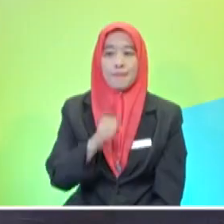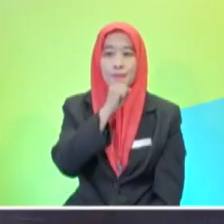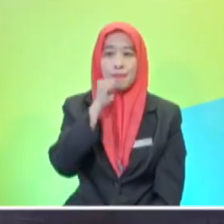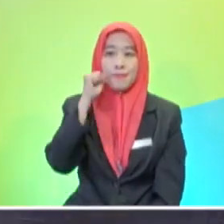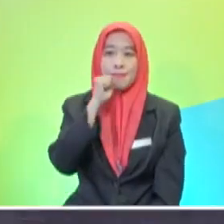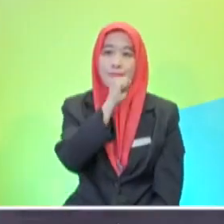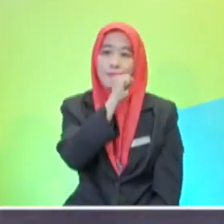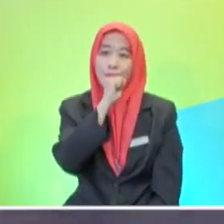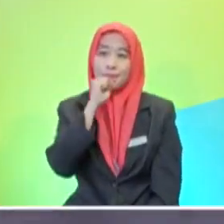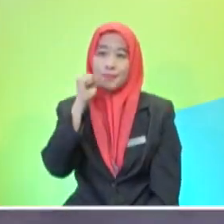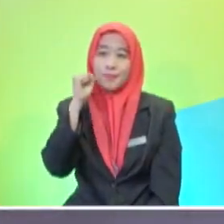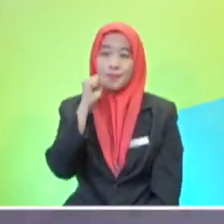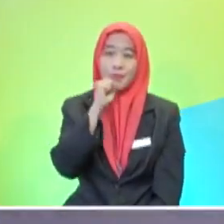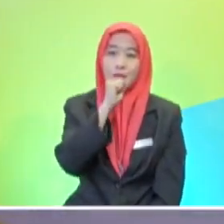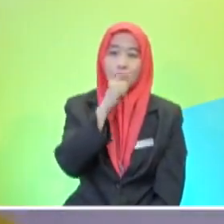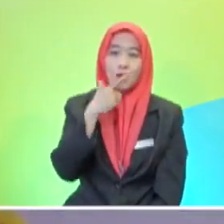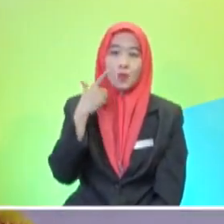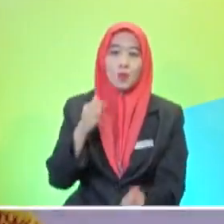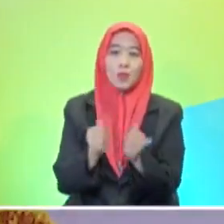Bye-bye.